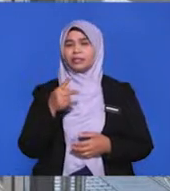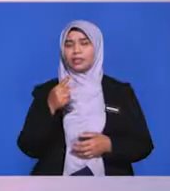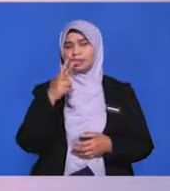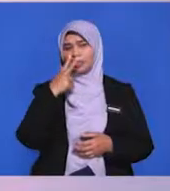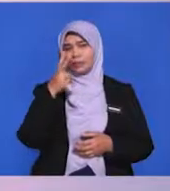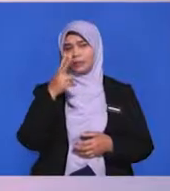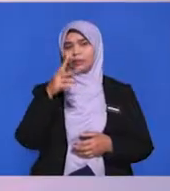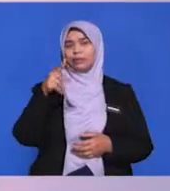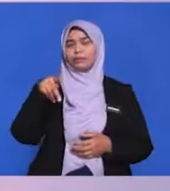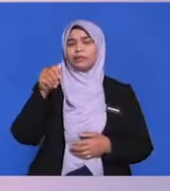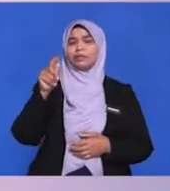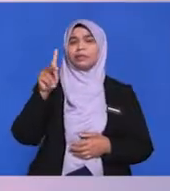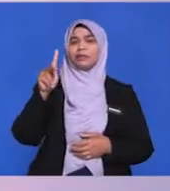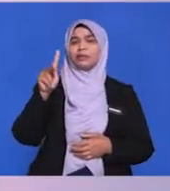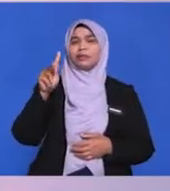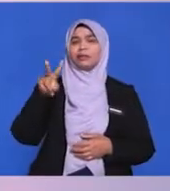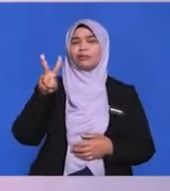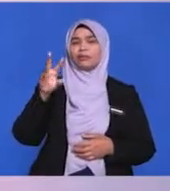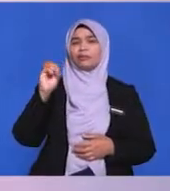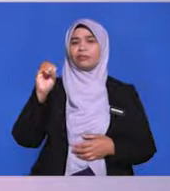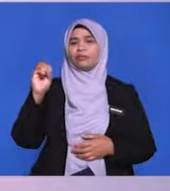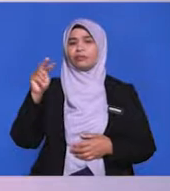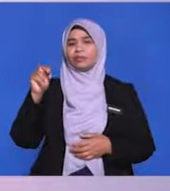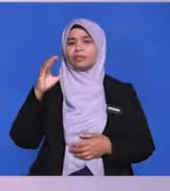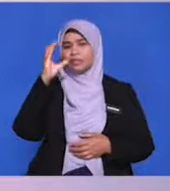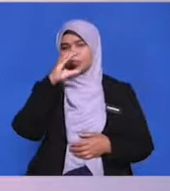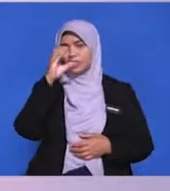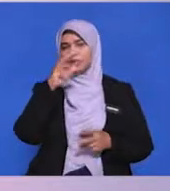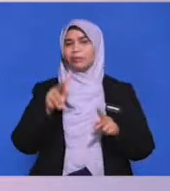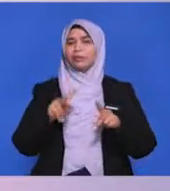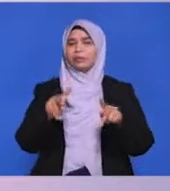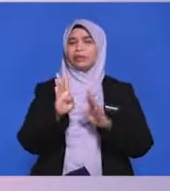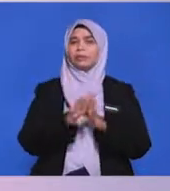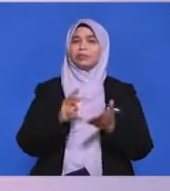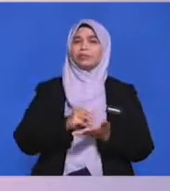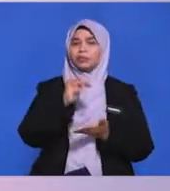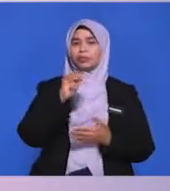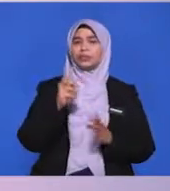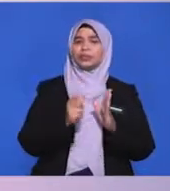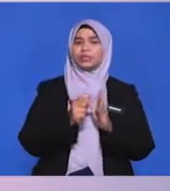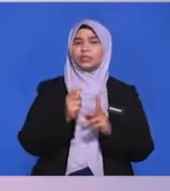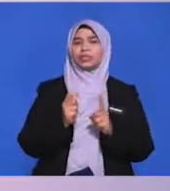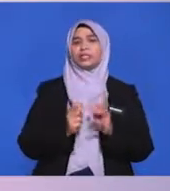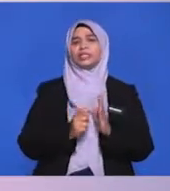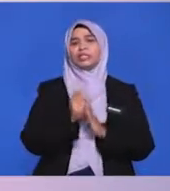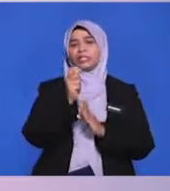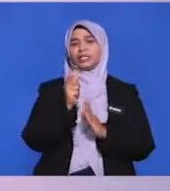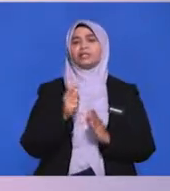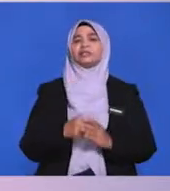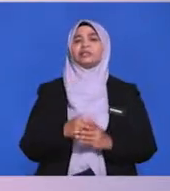akronim Pak pun cari papan bermutu tinggi atau ringkasnya TV CB